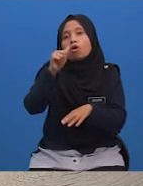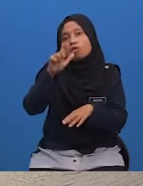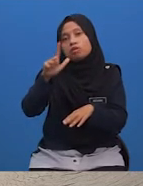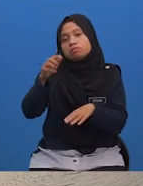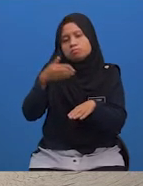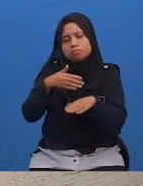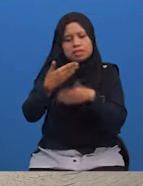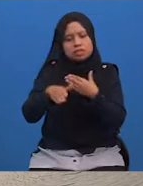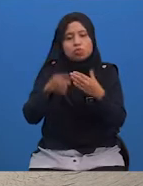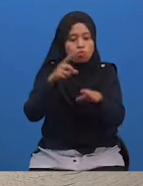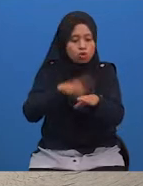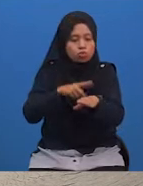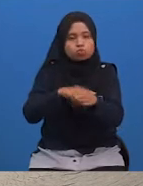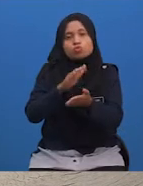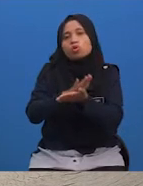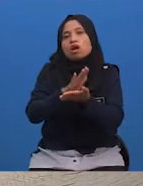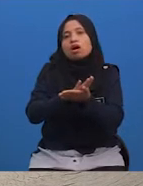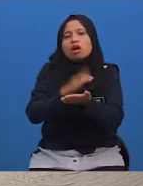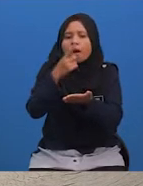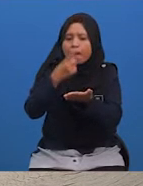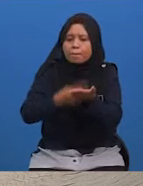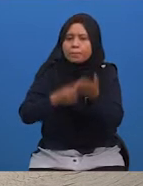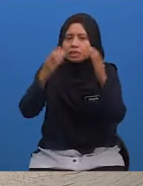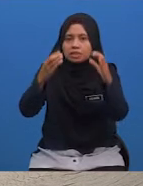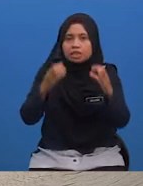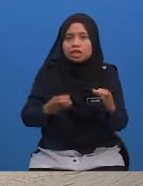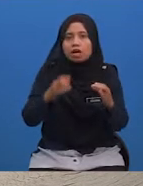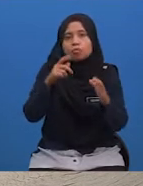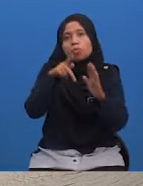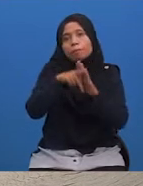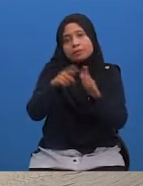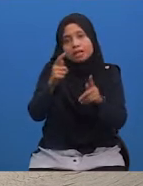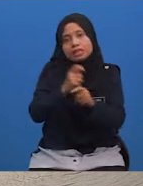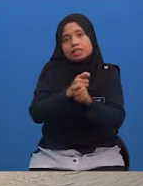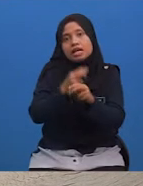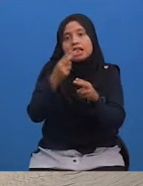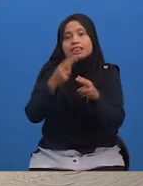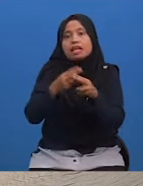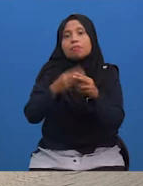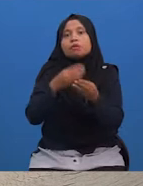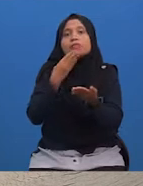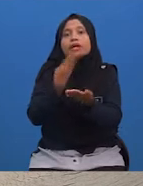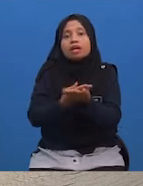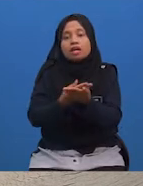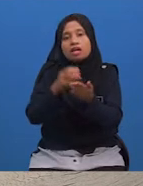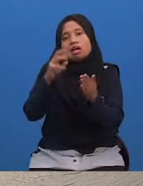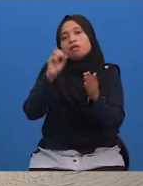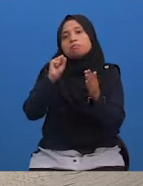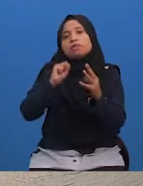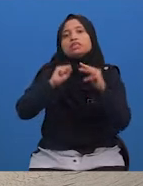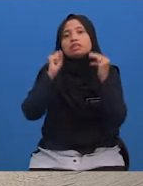sekolah. Apakah cara kamu mempertahankan nama baik masyarakat setempat itu?